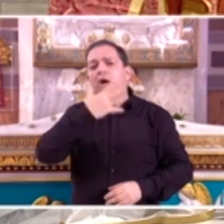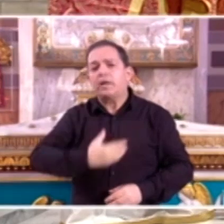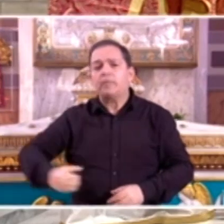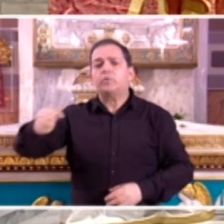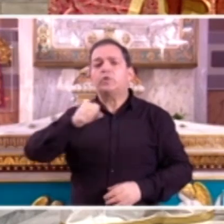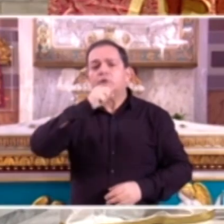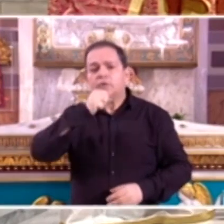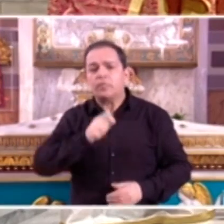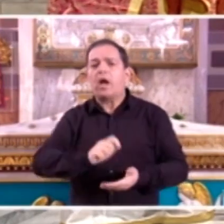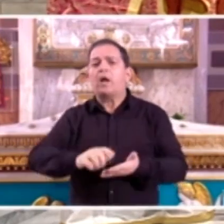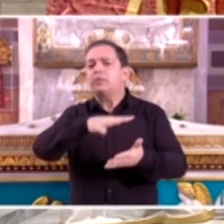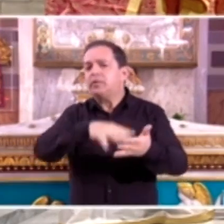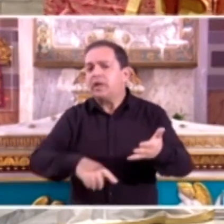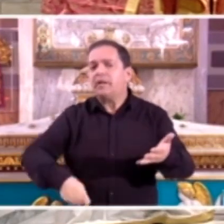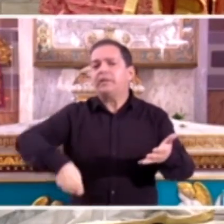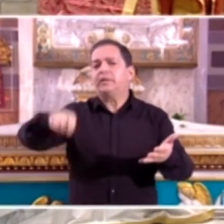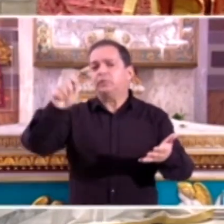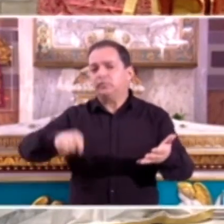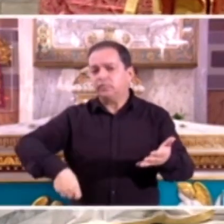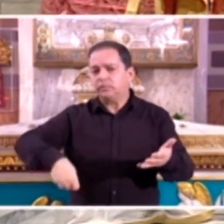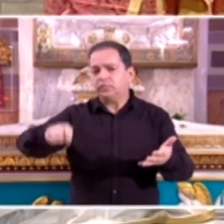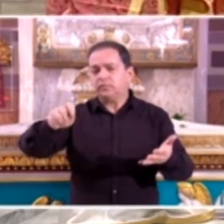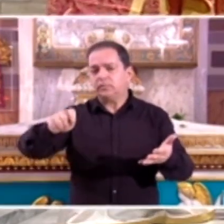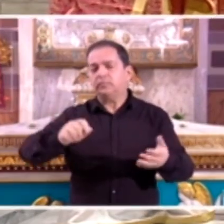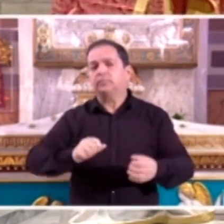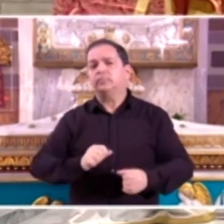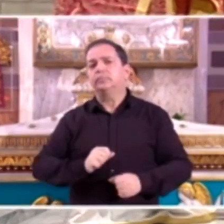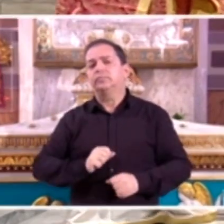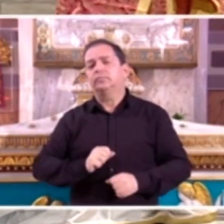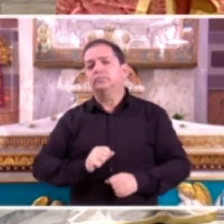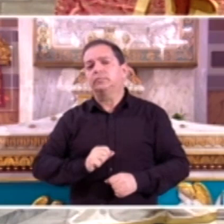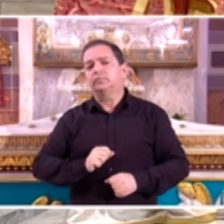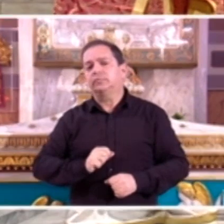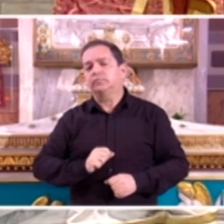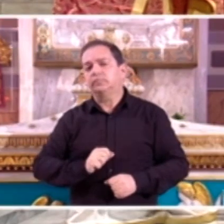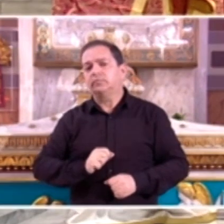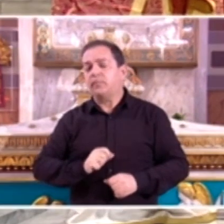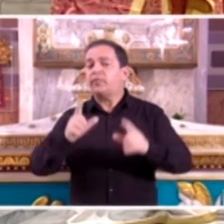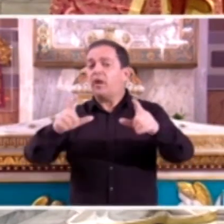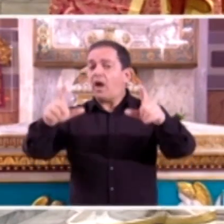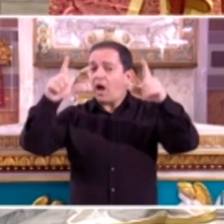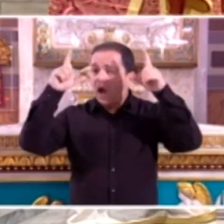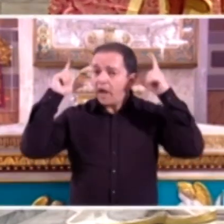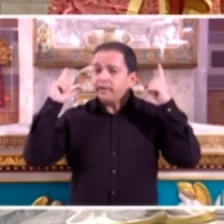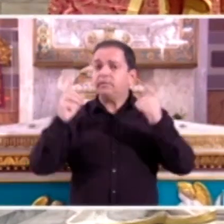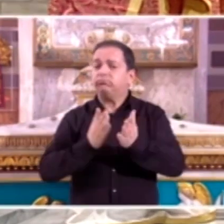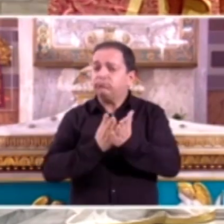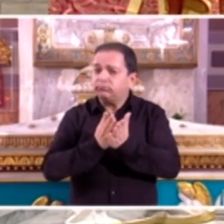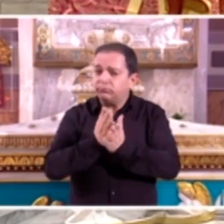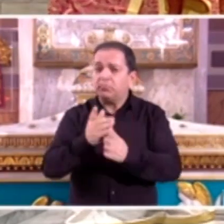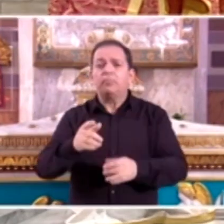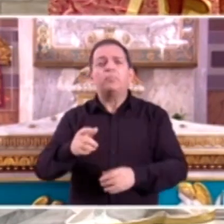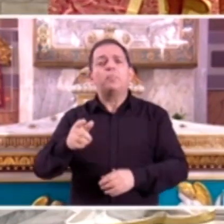Κωνσταντινουπόλεως του Χρυσοστόμου, ούτην θείαν ιερουργίαν επετελέσαμεν, των Αγίων και Δικαίων